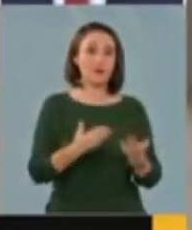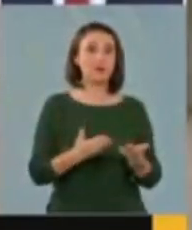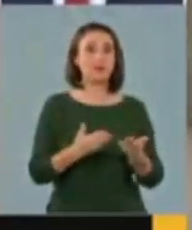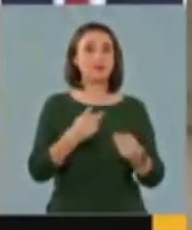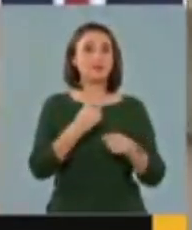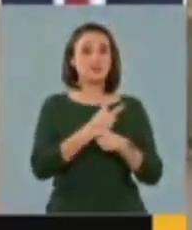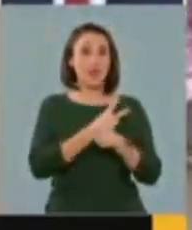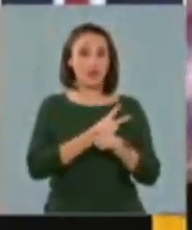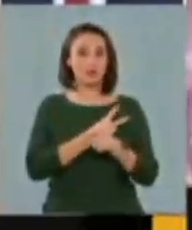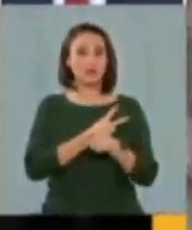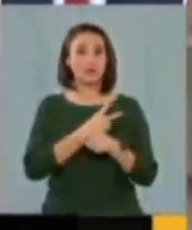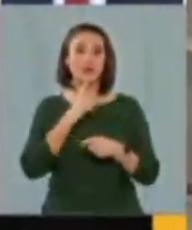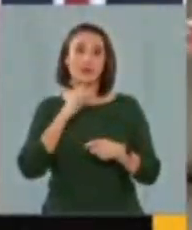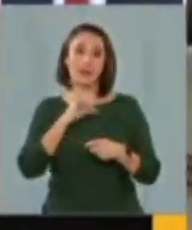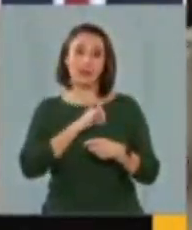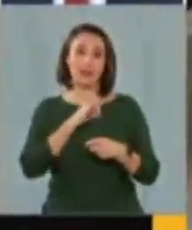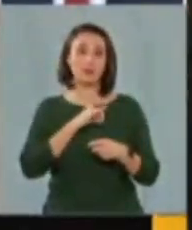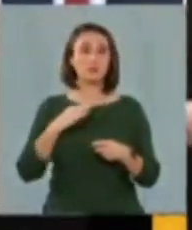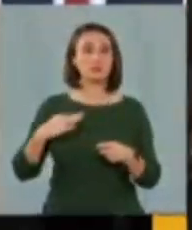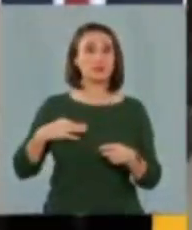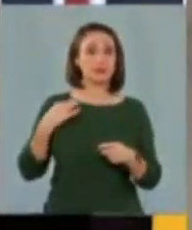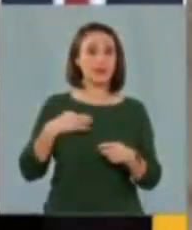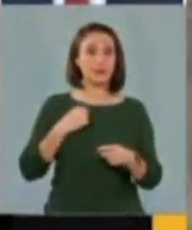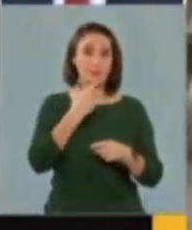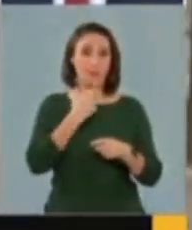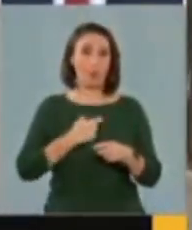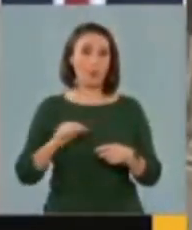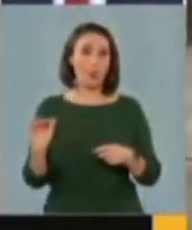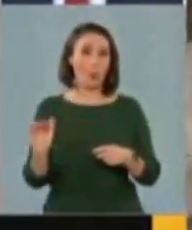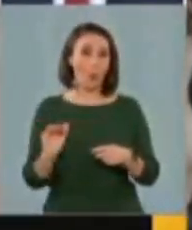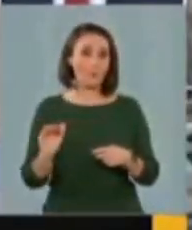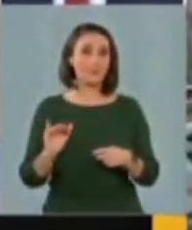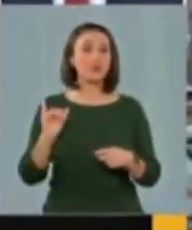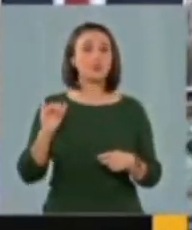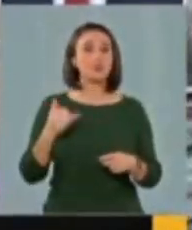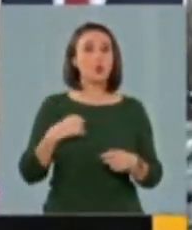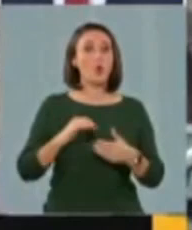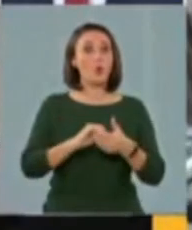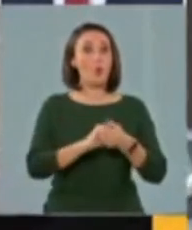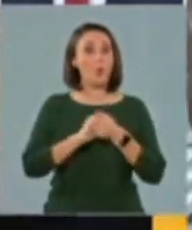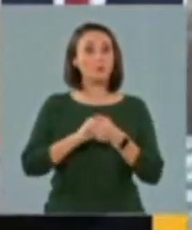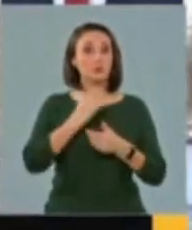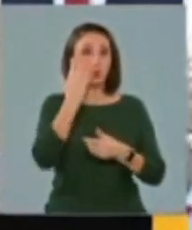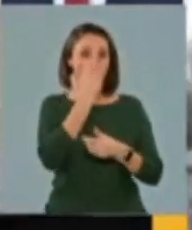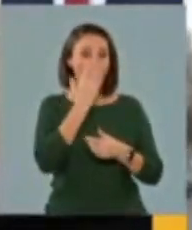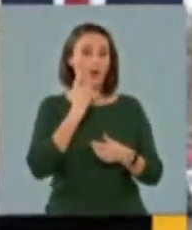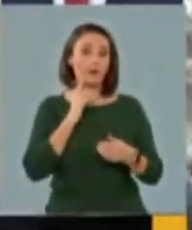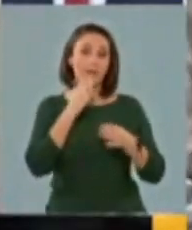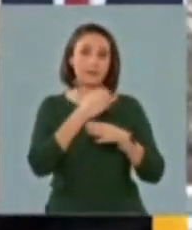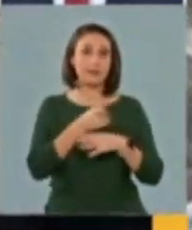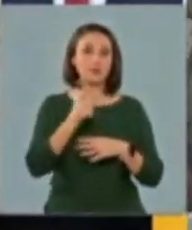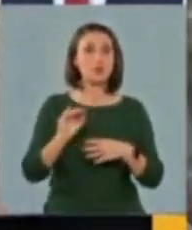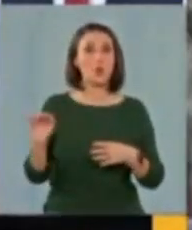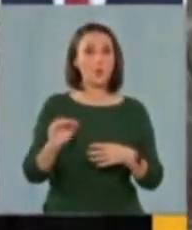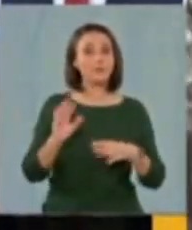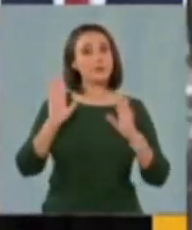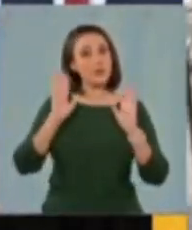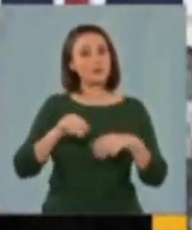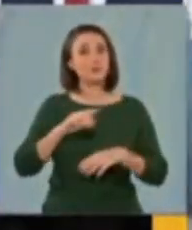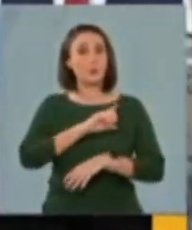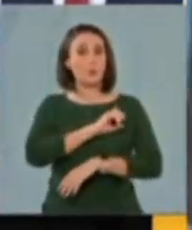către stat, în interesul stării de sănătate a propriilor copii, precum și al comunităților școlare în care intră acești copii, având